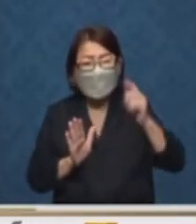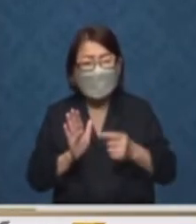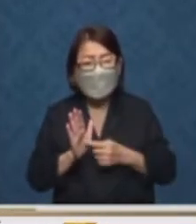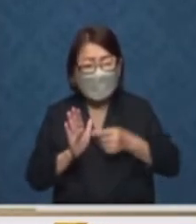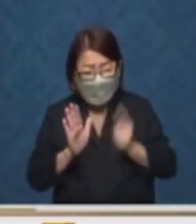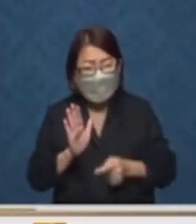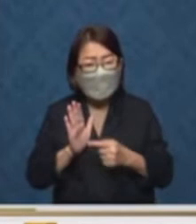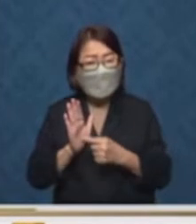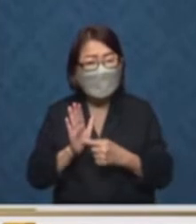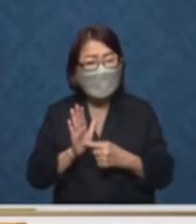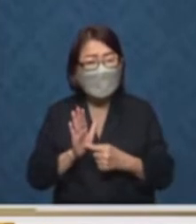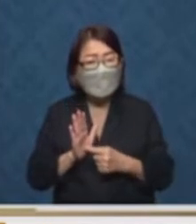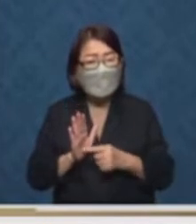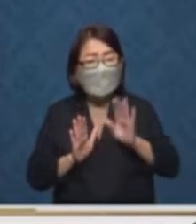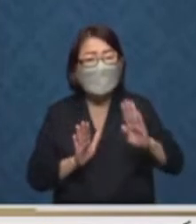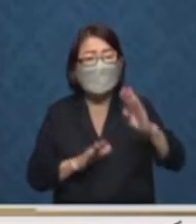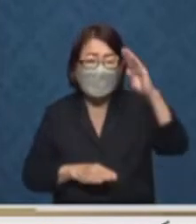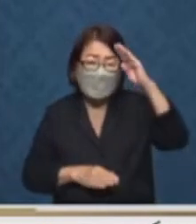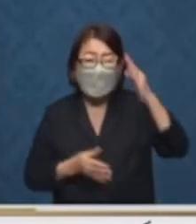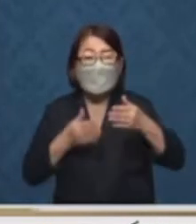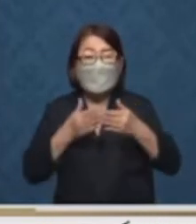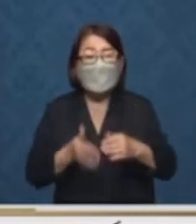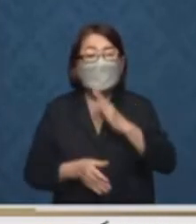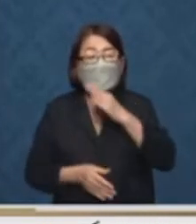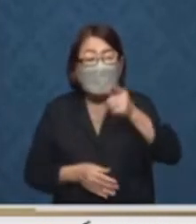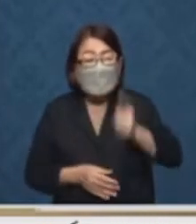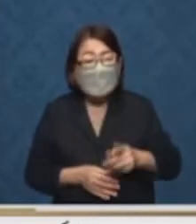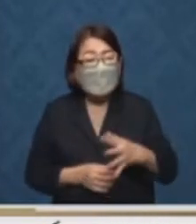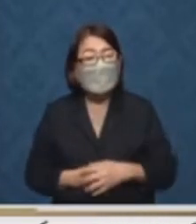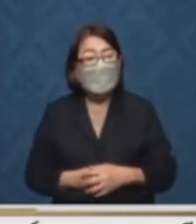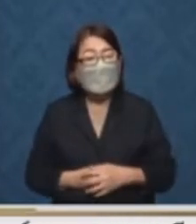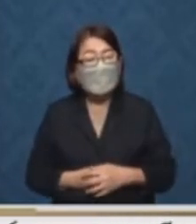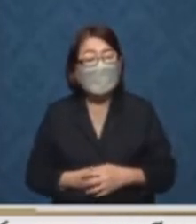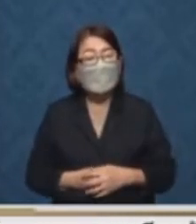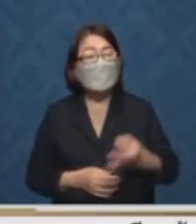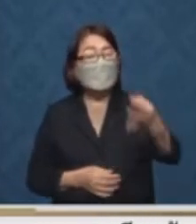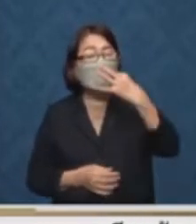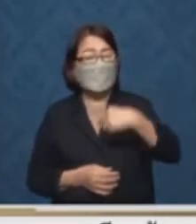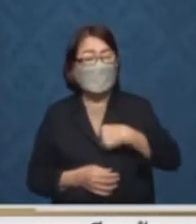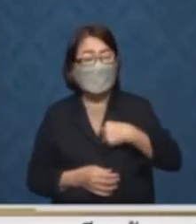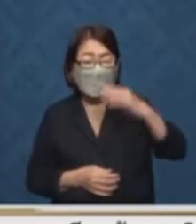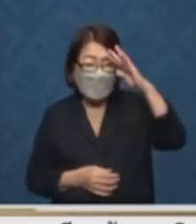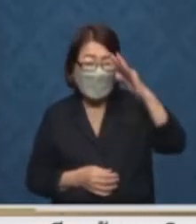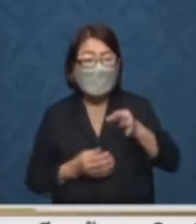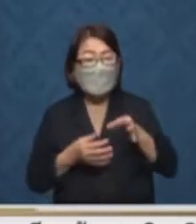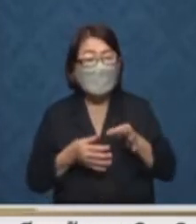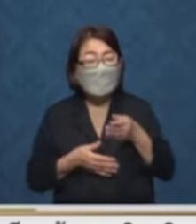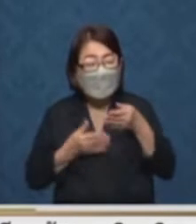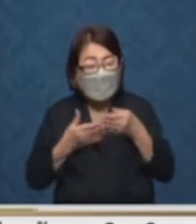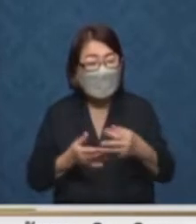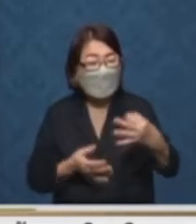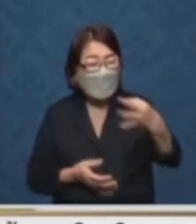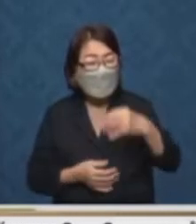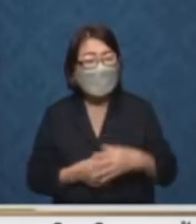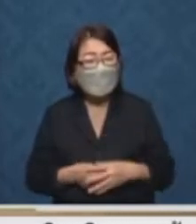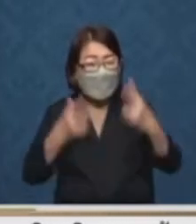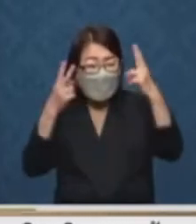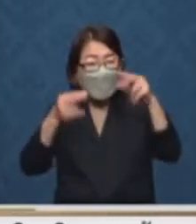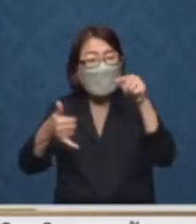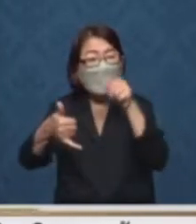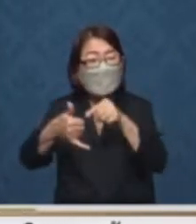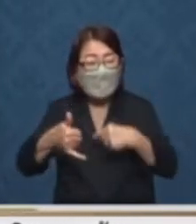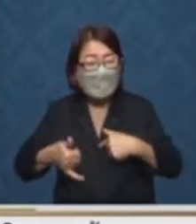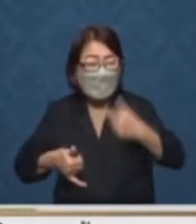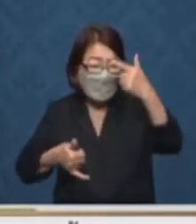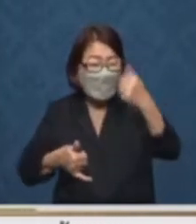ารของกองทัพเรือถ้าไม่จริงผมท้าให้กองทัพเรือฟ้องผมให้นายกคนเนี้ยที่ใจดำเนี่ย